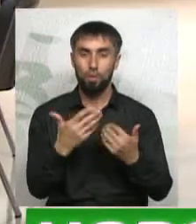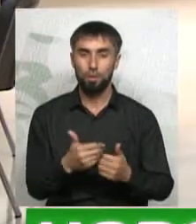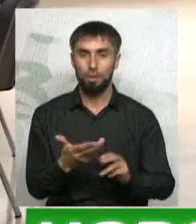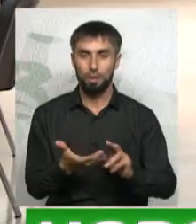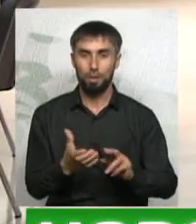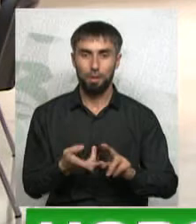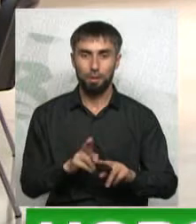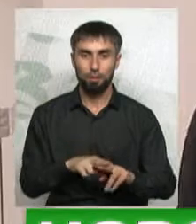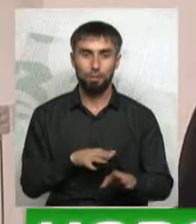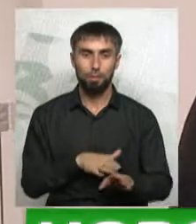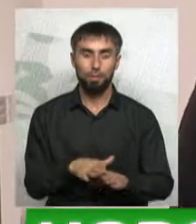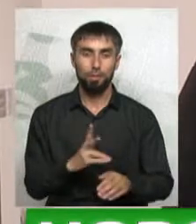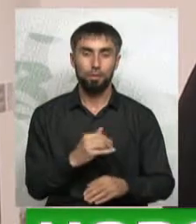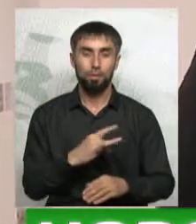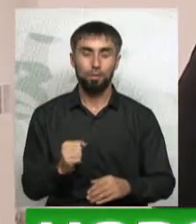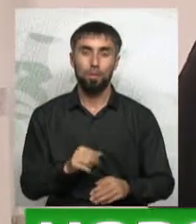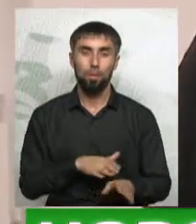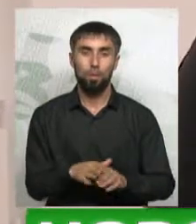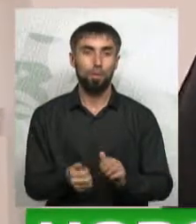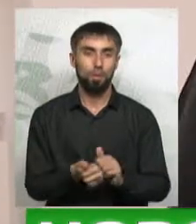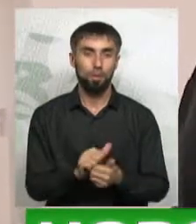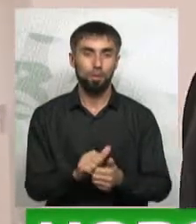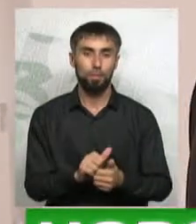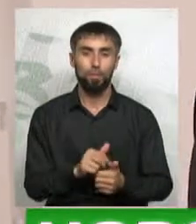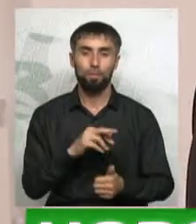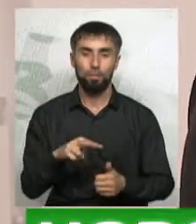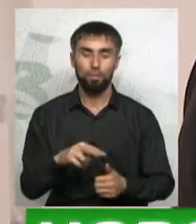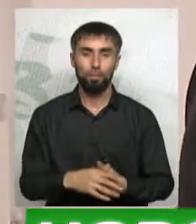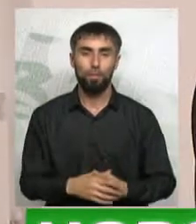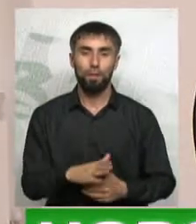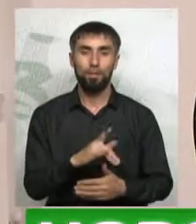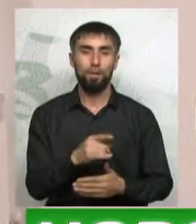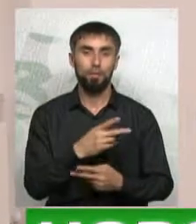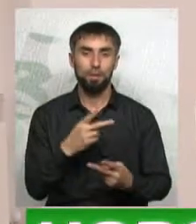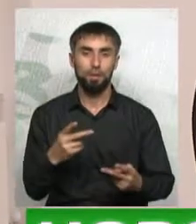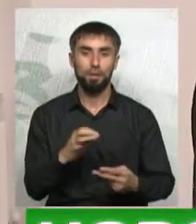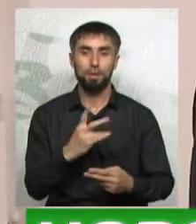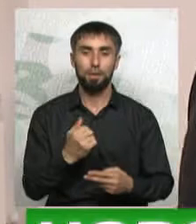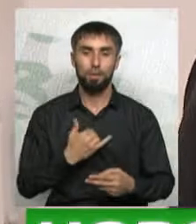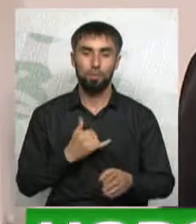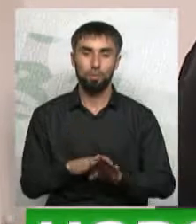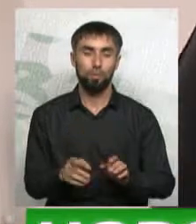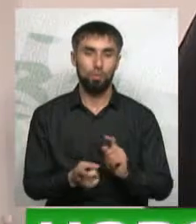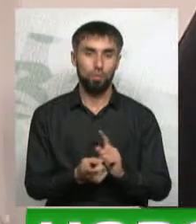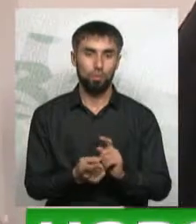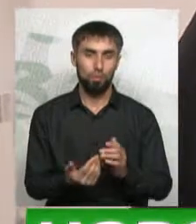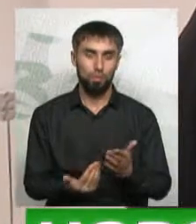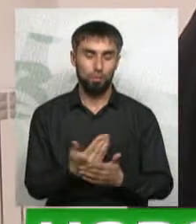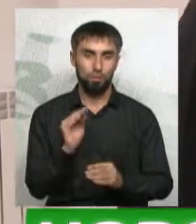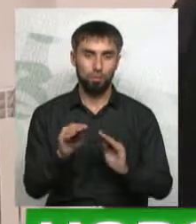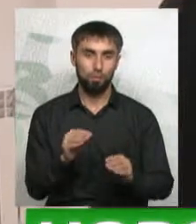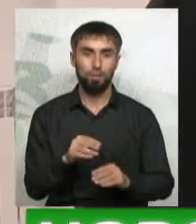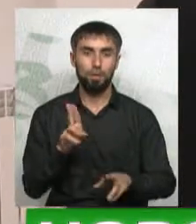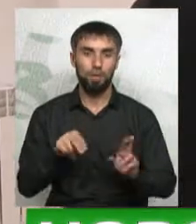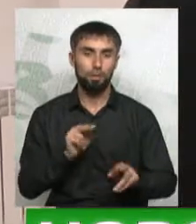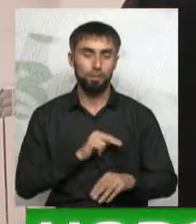этим справились на ура. Полностью заменили половое покрытие, вы видите. Сцену нам тоже обновили, произвели